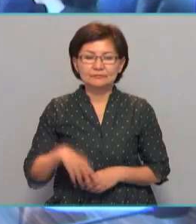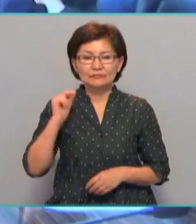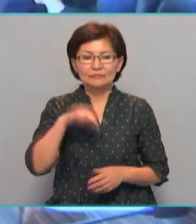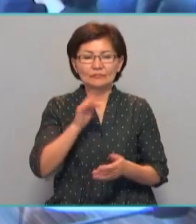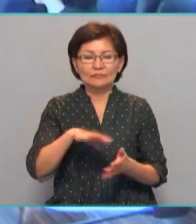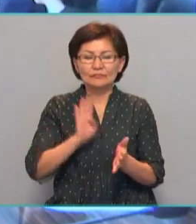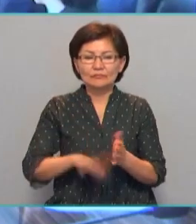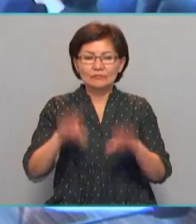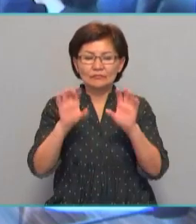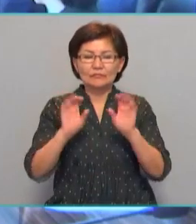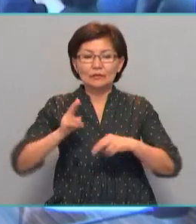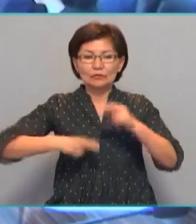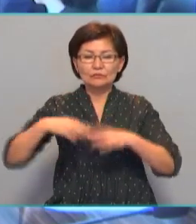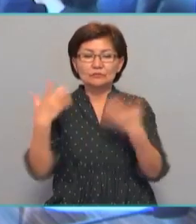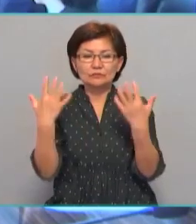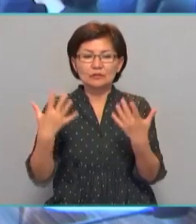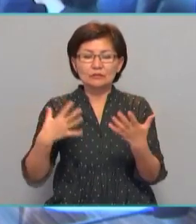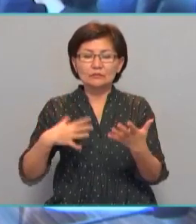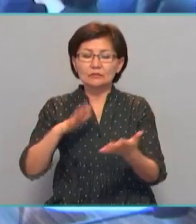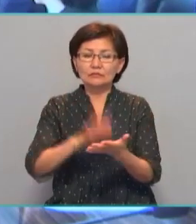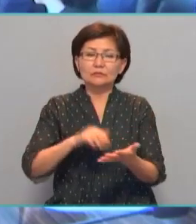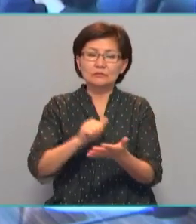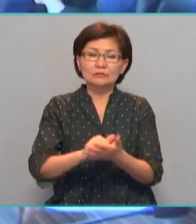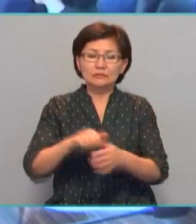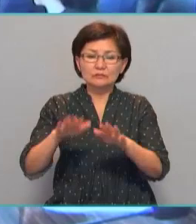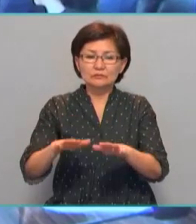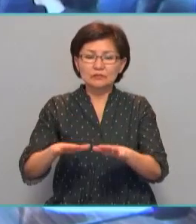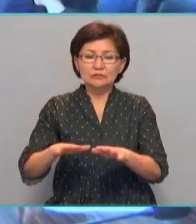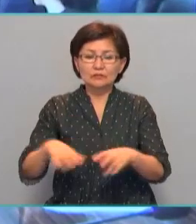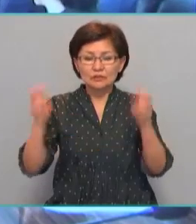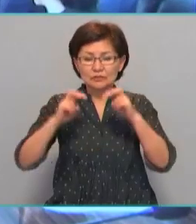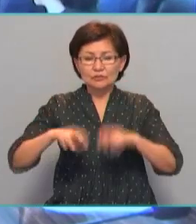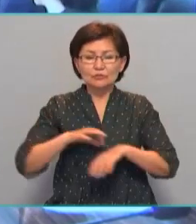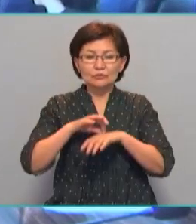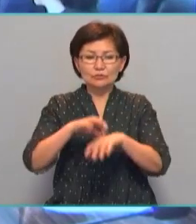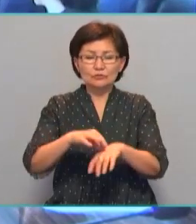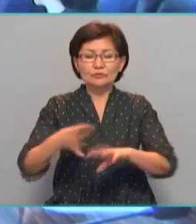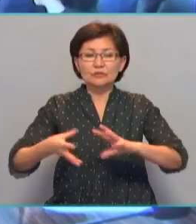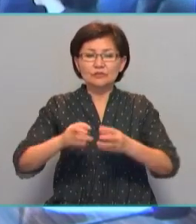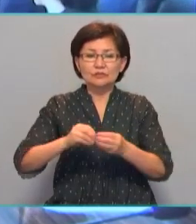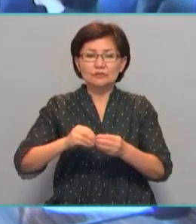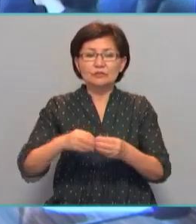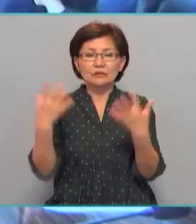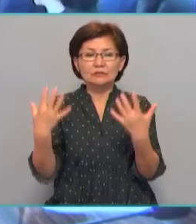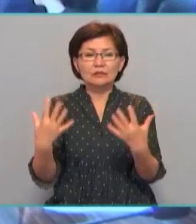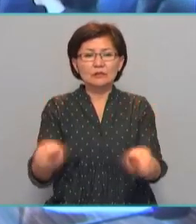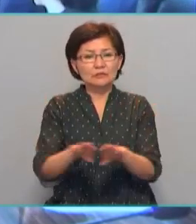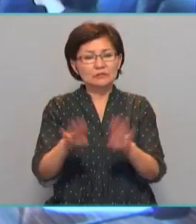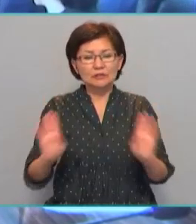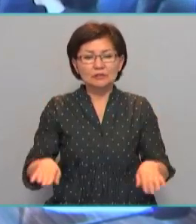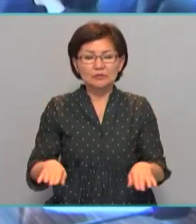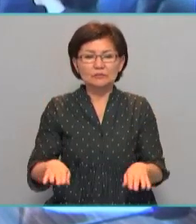Шымкентте заңсыз және құрылыс талабын бұзып салынған нысандарға мониторинг жүргізілді. Нәтижесінде талапқа сай келмейтін 184 ғимарат